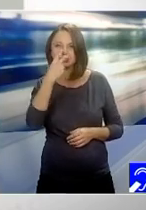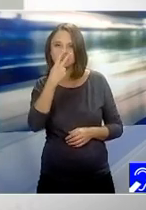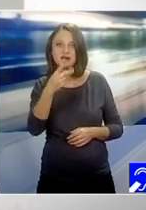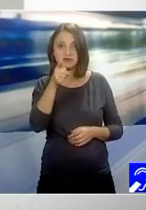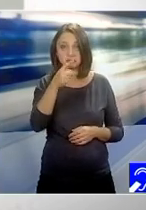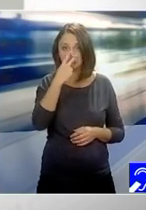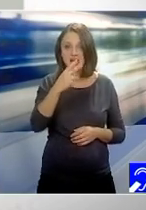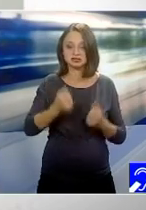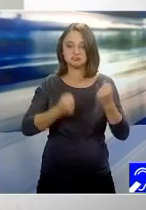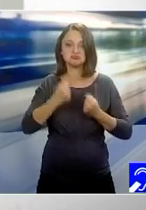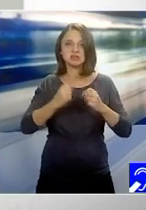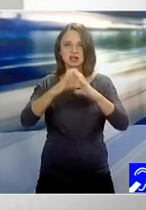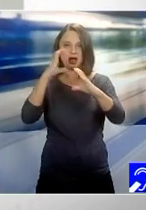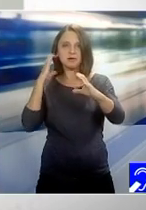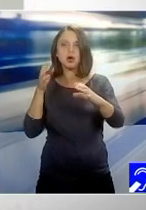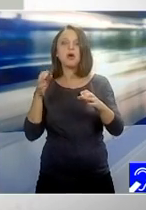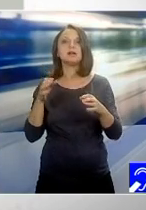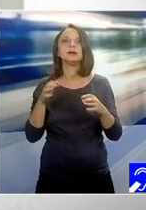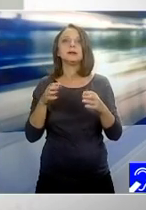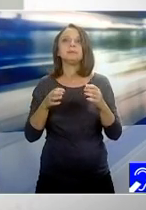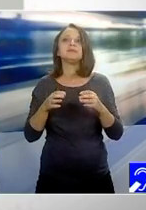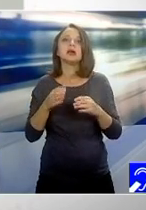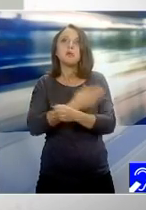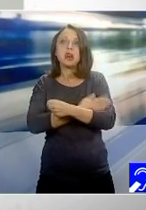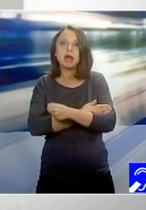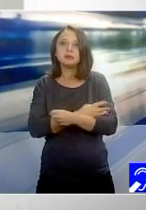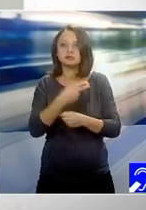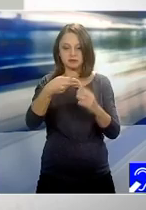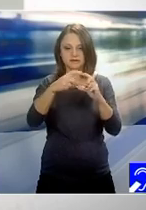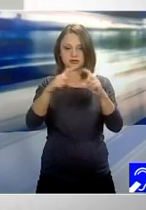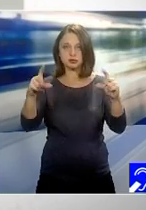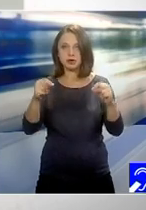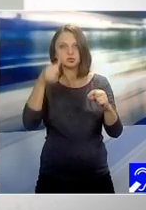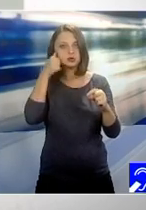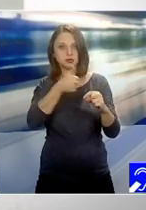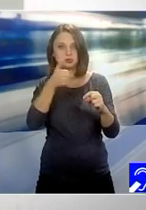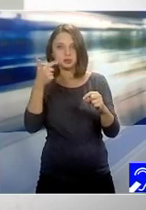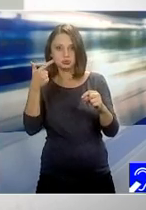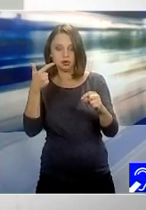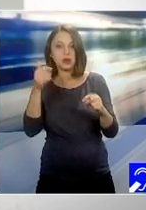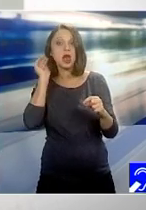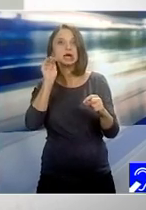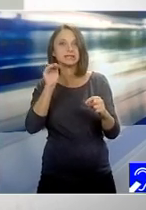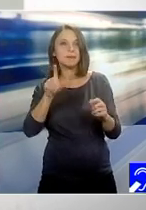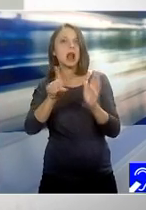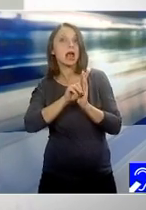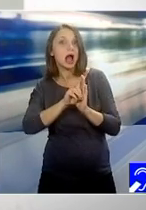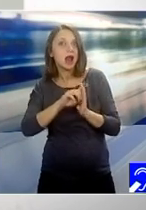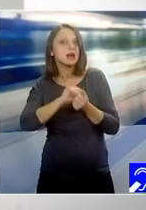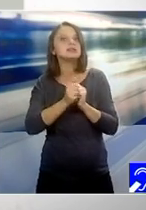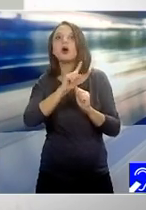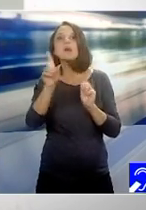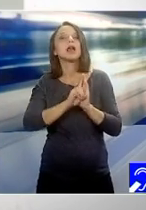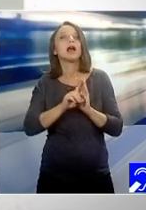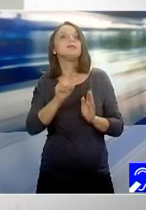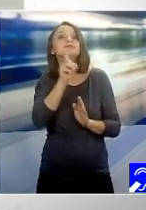Aveți dreptate că circulă cu camioane închise. Dar dintr-o dată nu poți rezolva totul. Cred că a rezolvat problema mare a camioanelor care